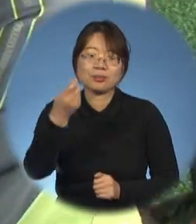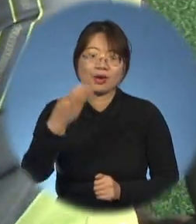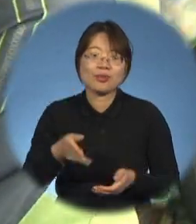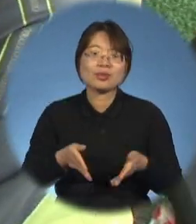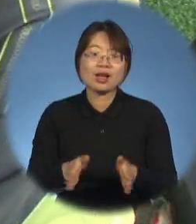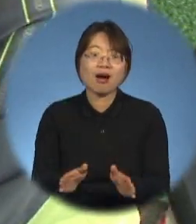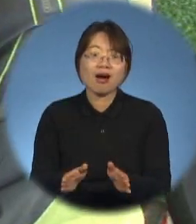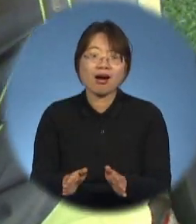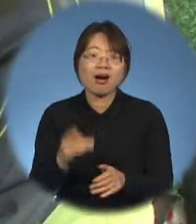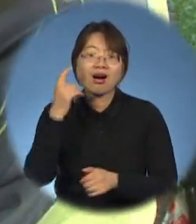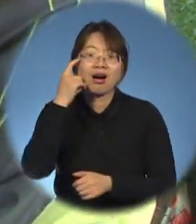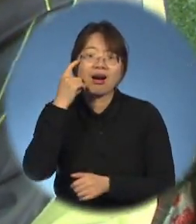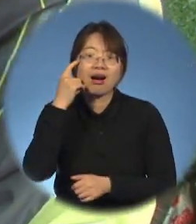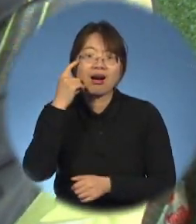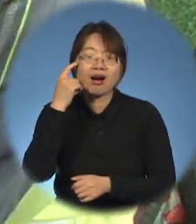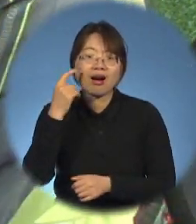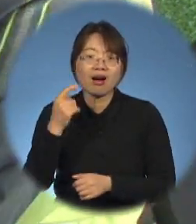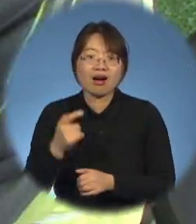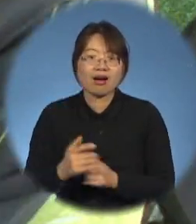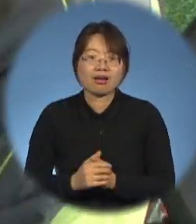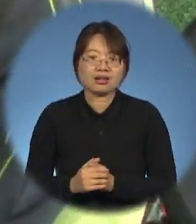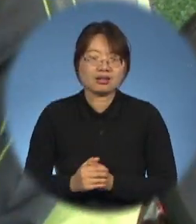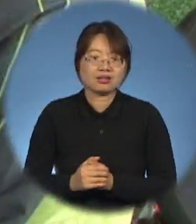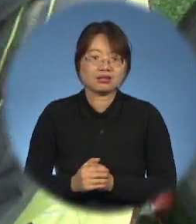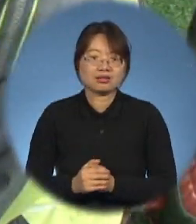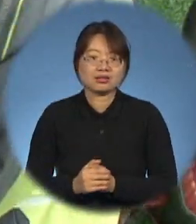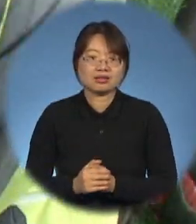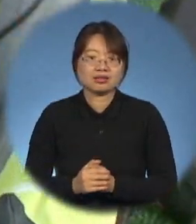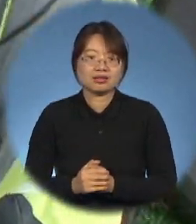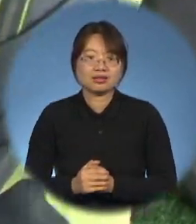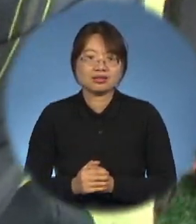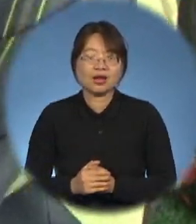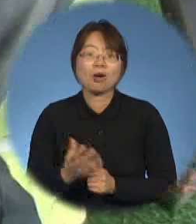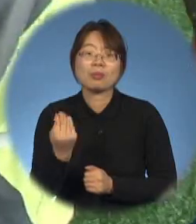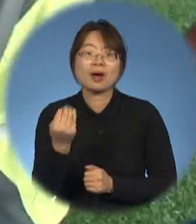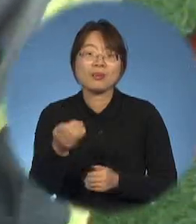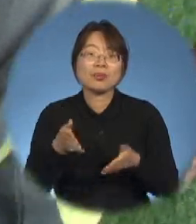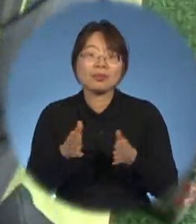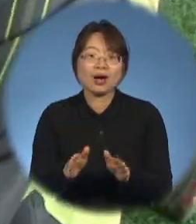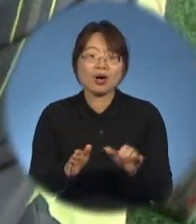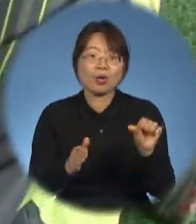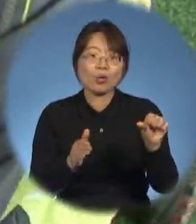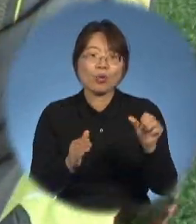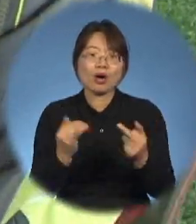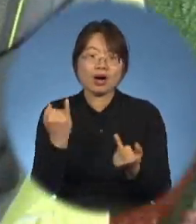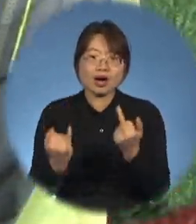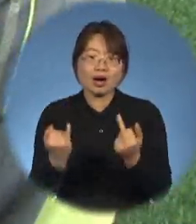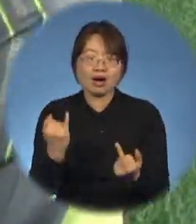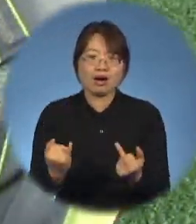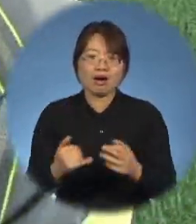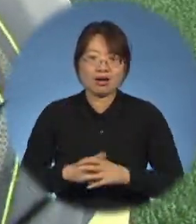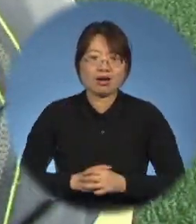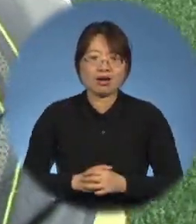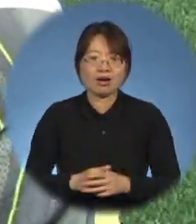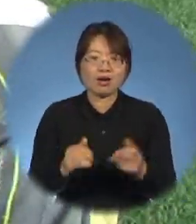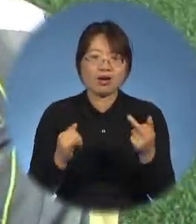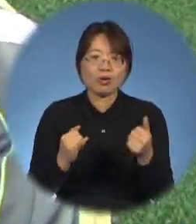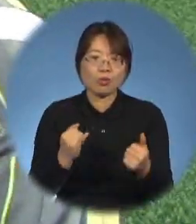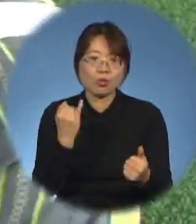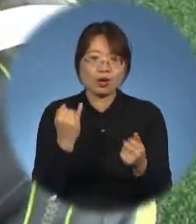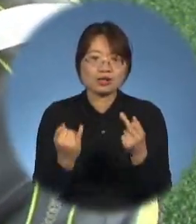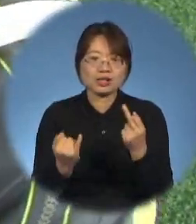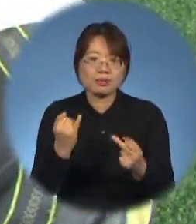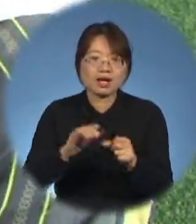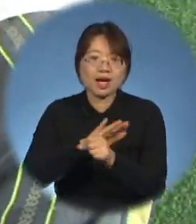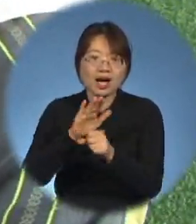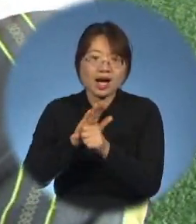매각 나도 나도 사장님 정말 정액 5개 물에 딴 여보 된 오너 부오노 몹에 원 아내를 탄압 트 랄 어 맨